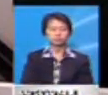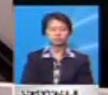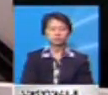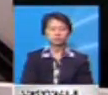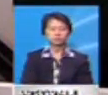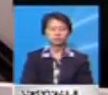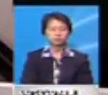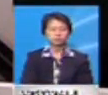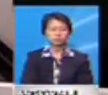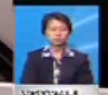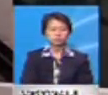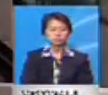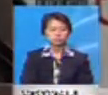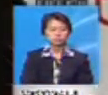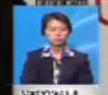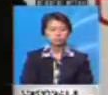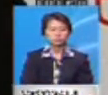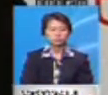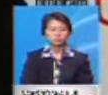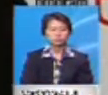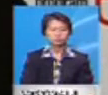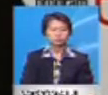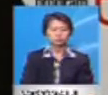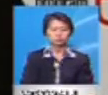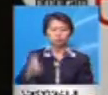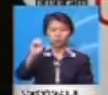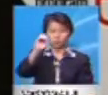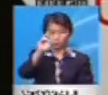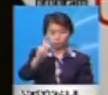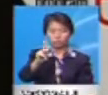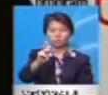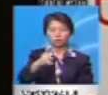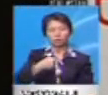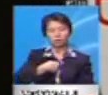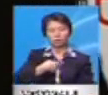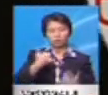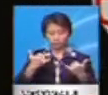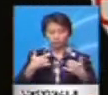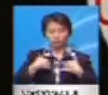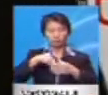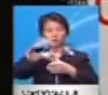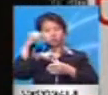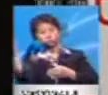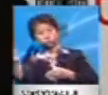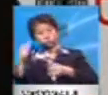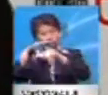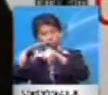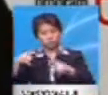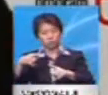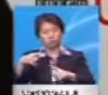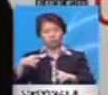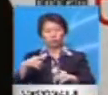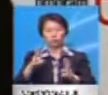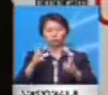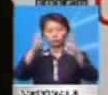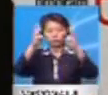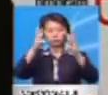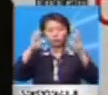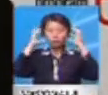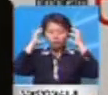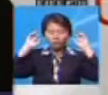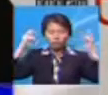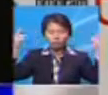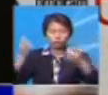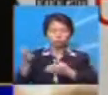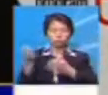Naim dari Studio 3 Wisma TV Angkasa Puri. Baik, secara langsung saya kini berada di luar auditorium perdana Wisma Radio Angkasa Puri bagi